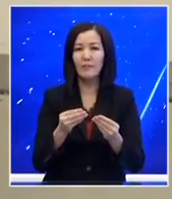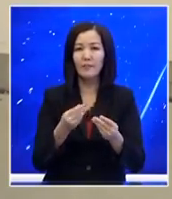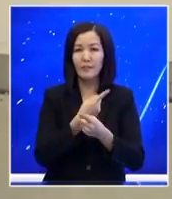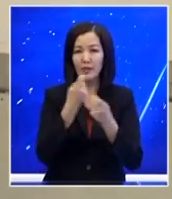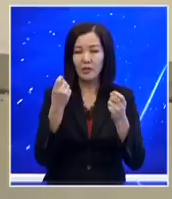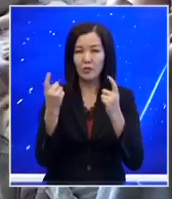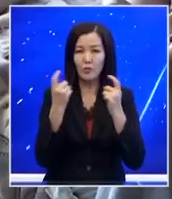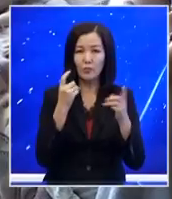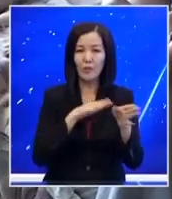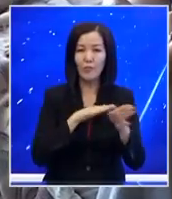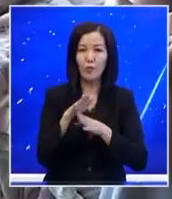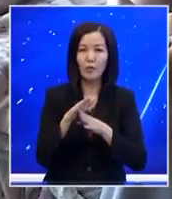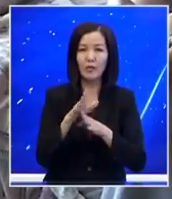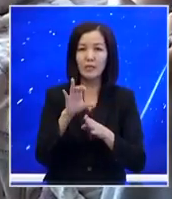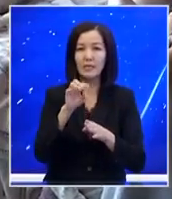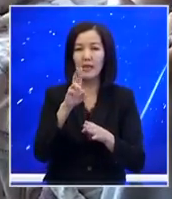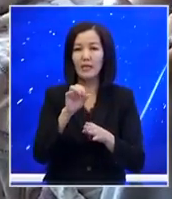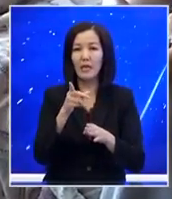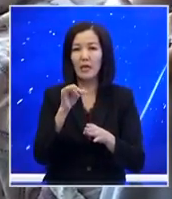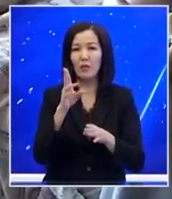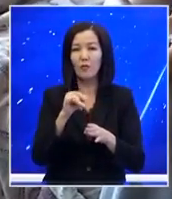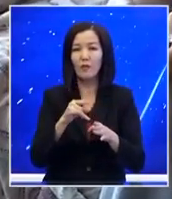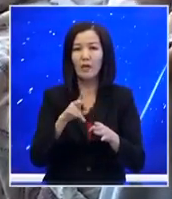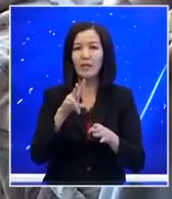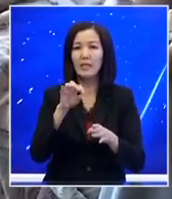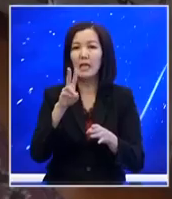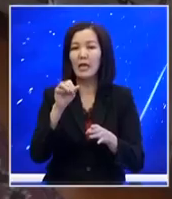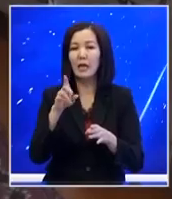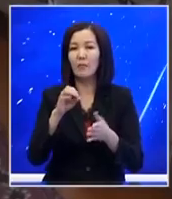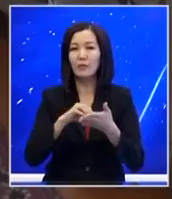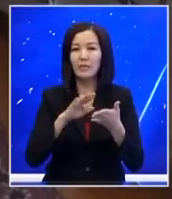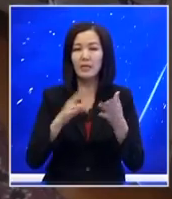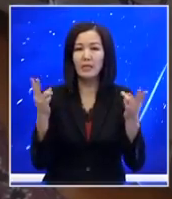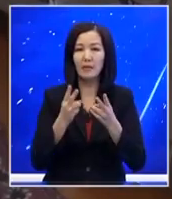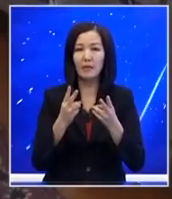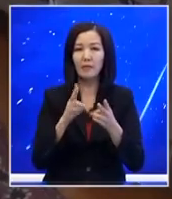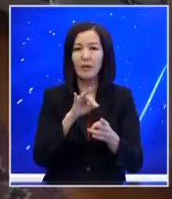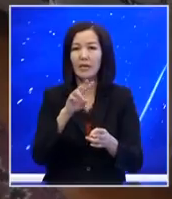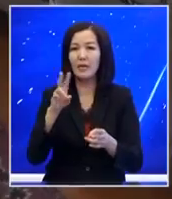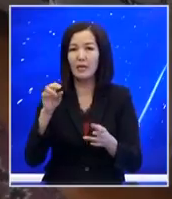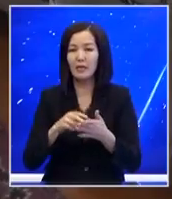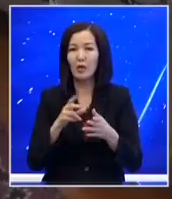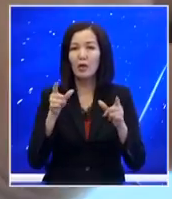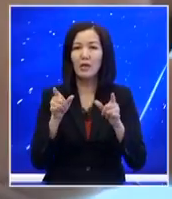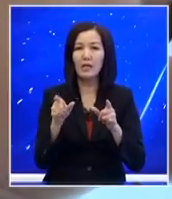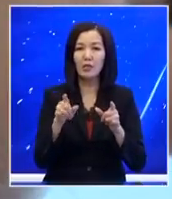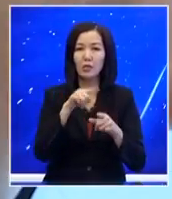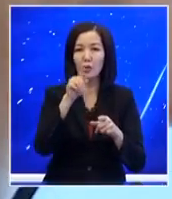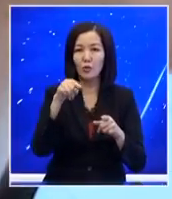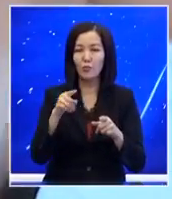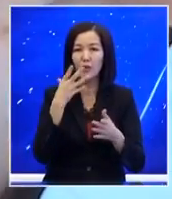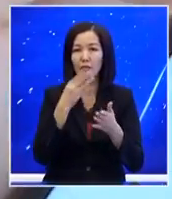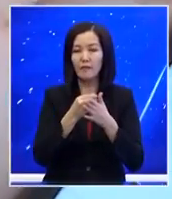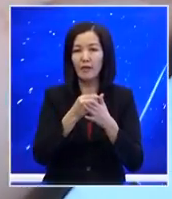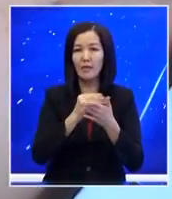несколько способов – через сайт e-gov.kz и Telegram-бот. Для регистрации необходимо ввести ИИН, номер карточного счета и личные